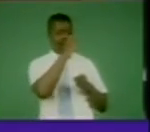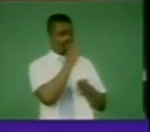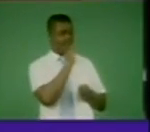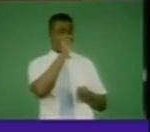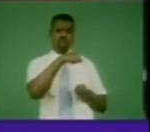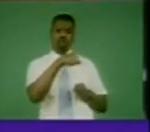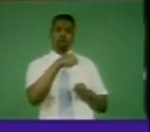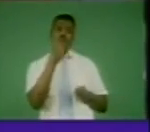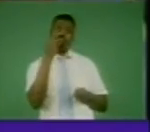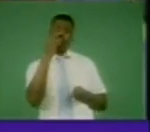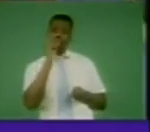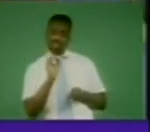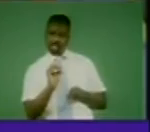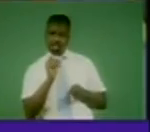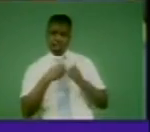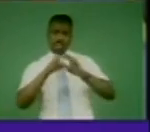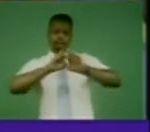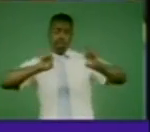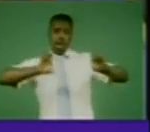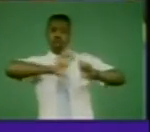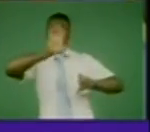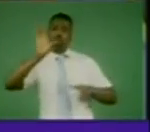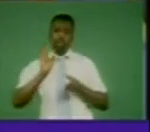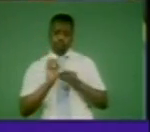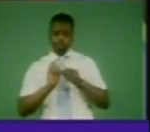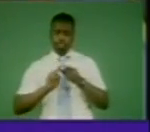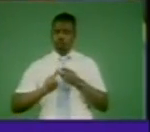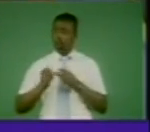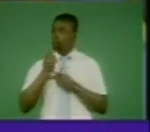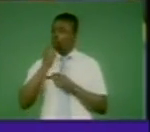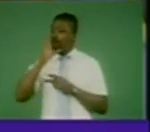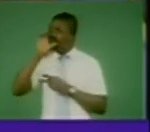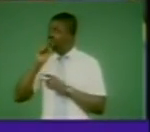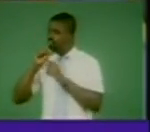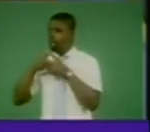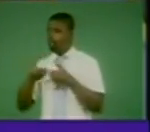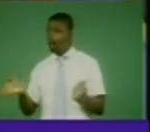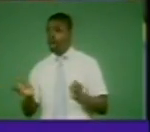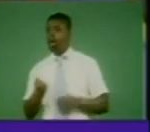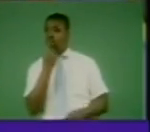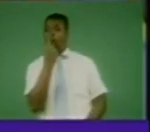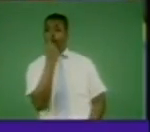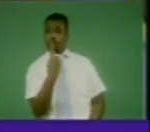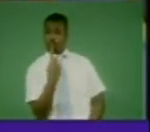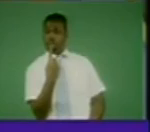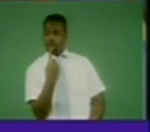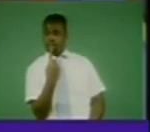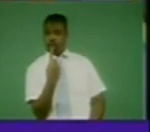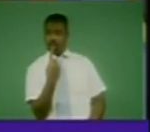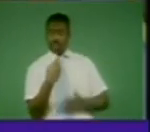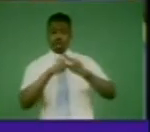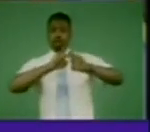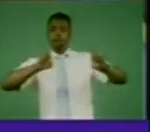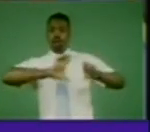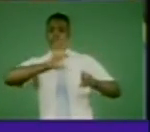ibara, isipokuwa ibara ya 30. Kura ya siri hapana ni kura moja kwenye ibara zote, isipokuwa kura ya 30 hapakuwa na